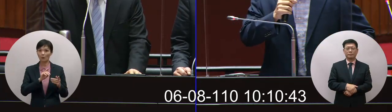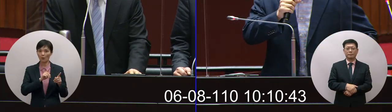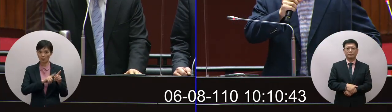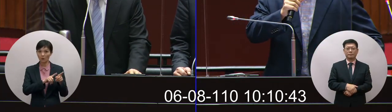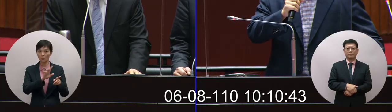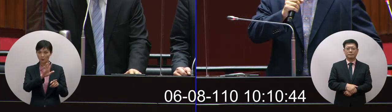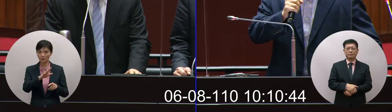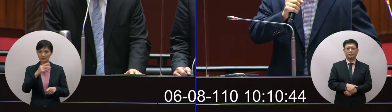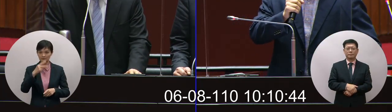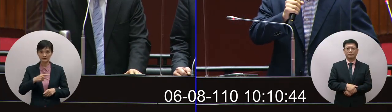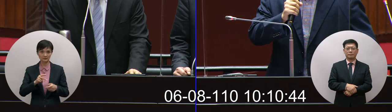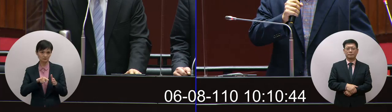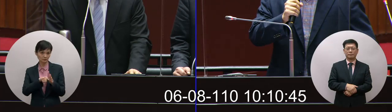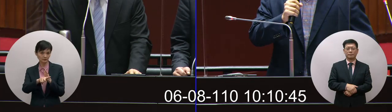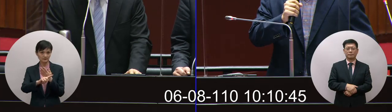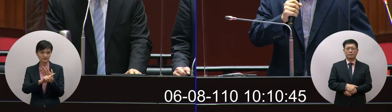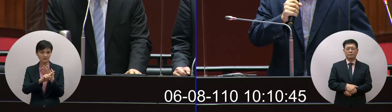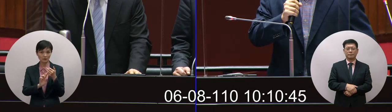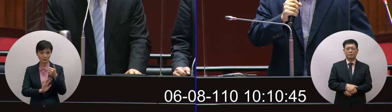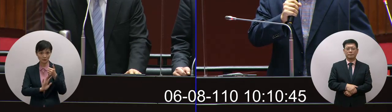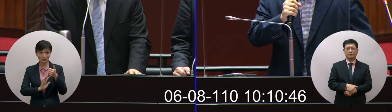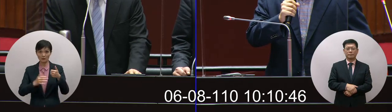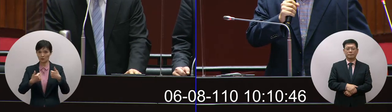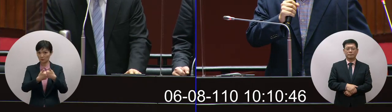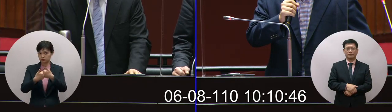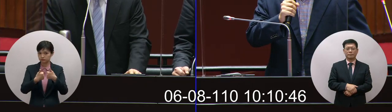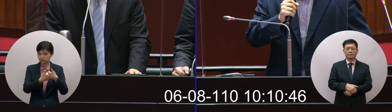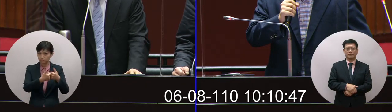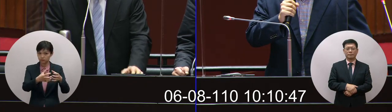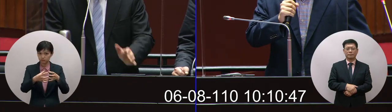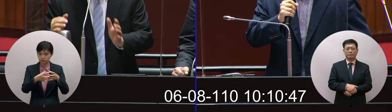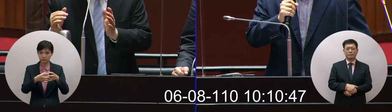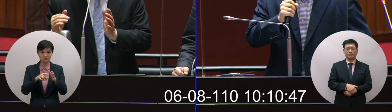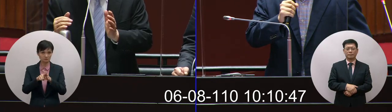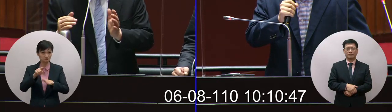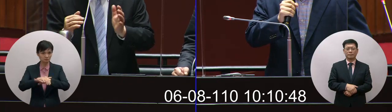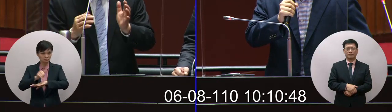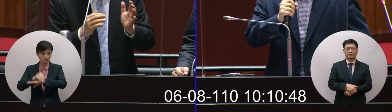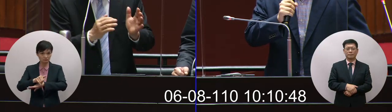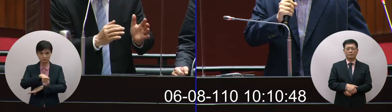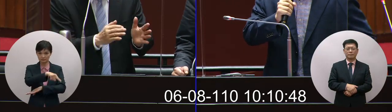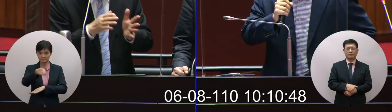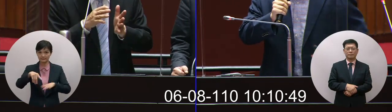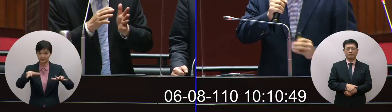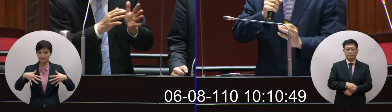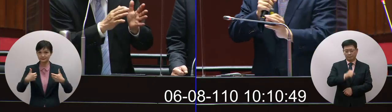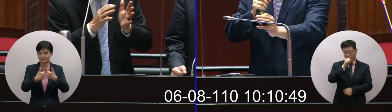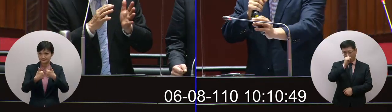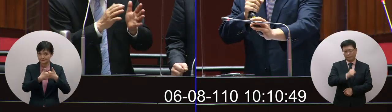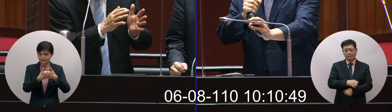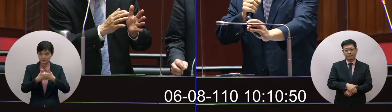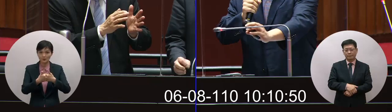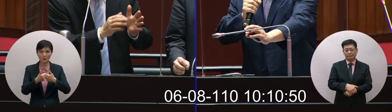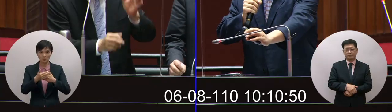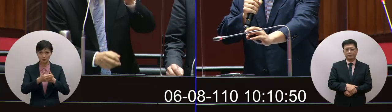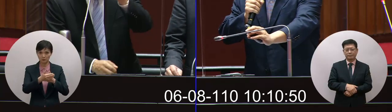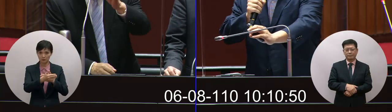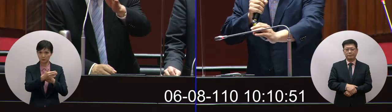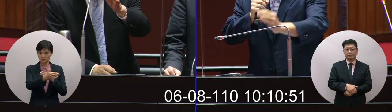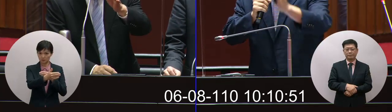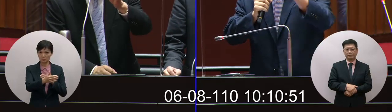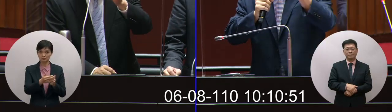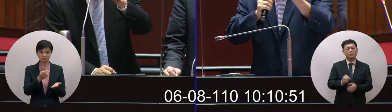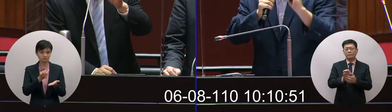业的委员会， 是 啊，真专业的学者专家经过 这个 程序